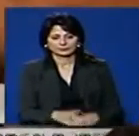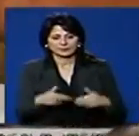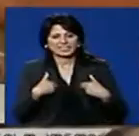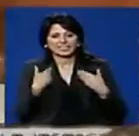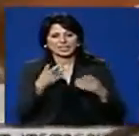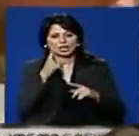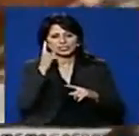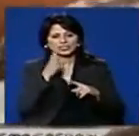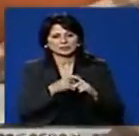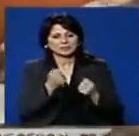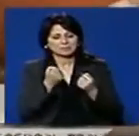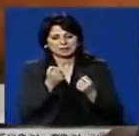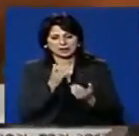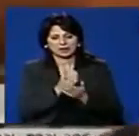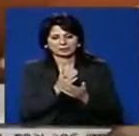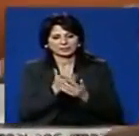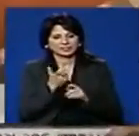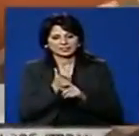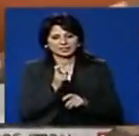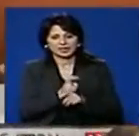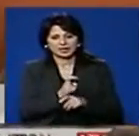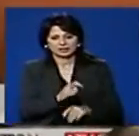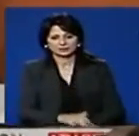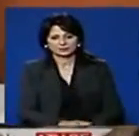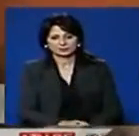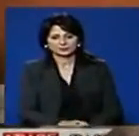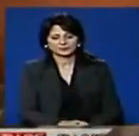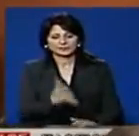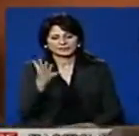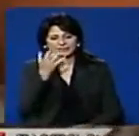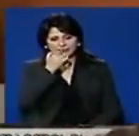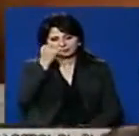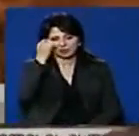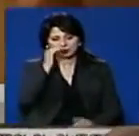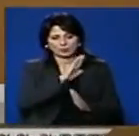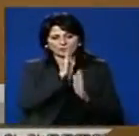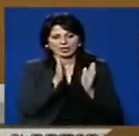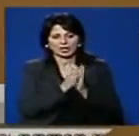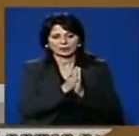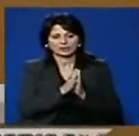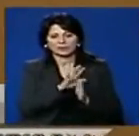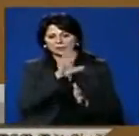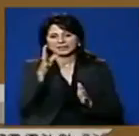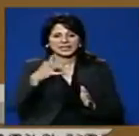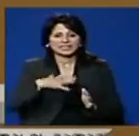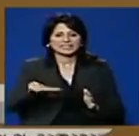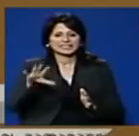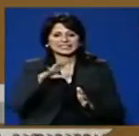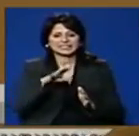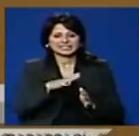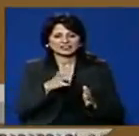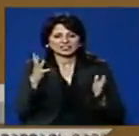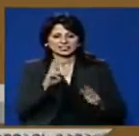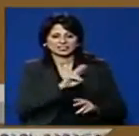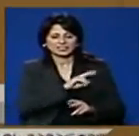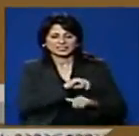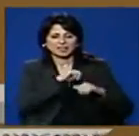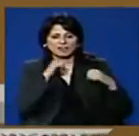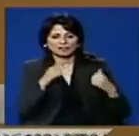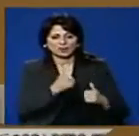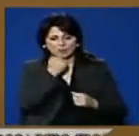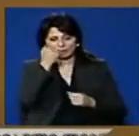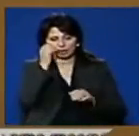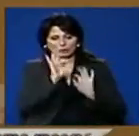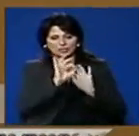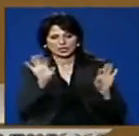გილოცავ ძმებო, მაგრები ხართ ძალიან და დიდი მადლობა ყველაფრისთვის. მთელი საქართველო დიდი სიყვარულით